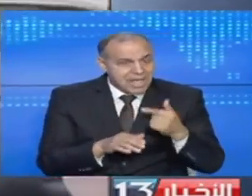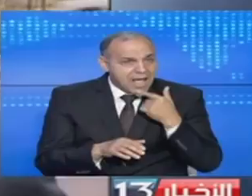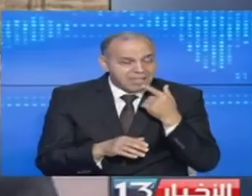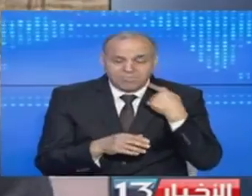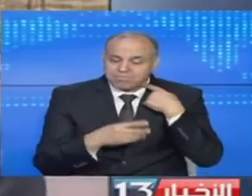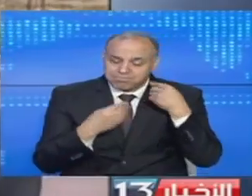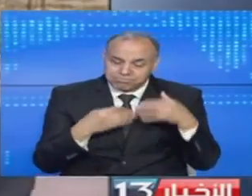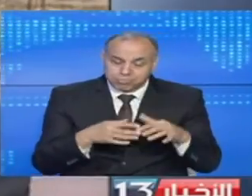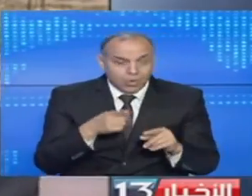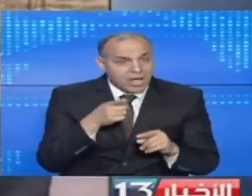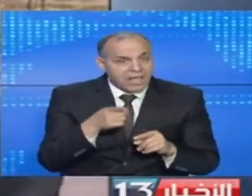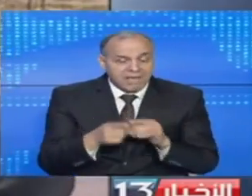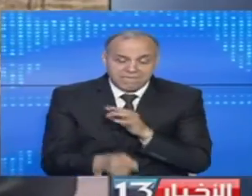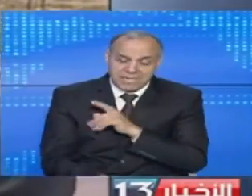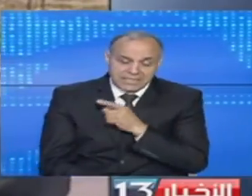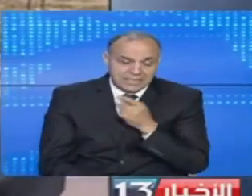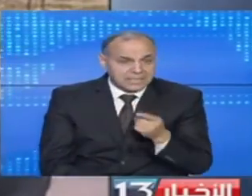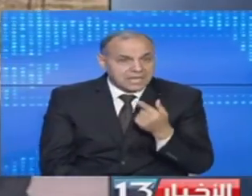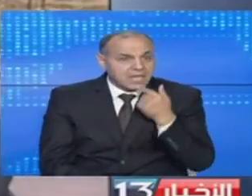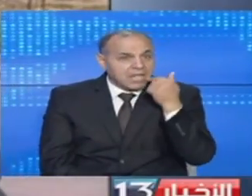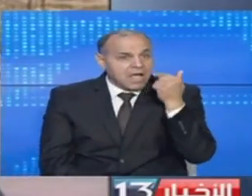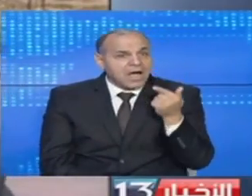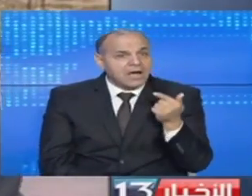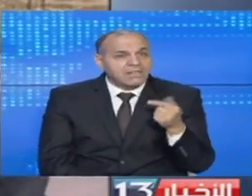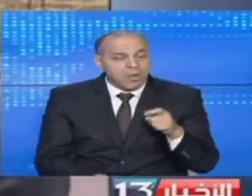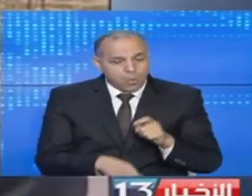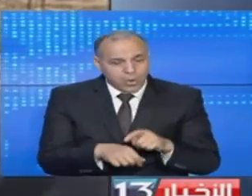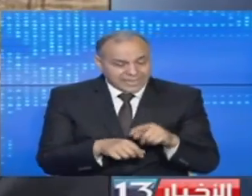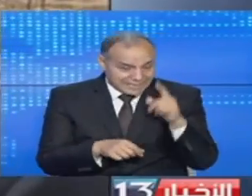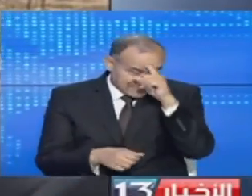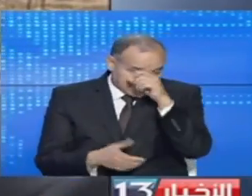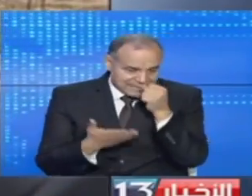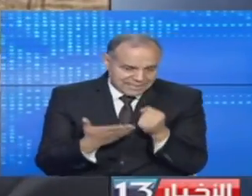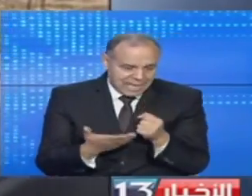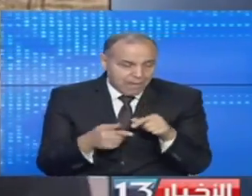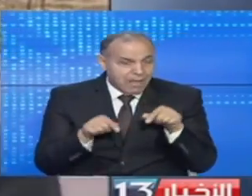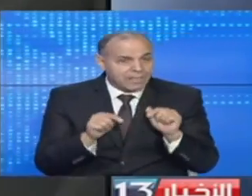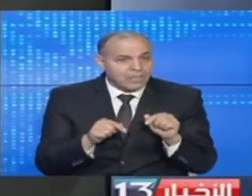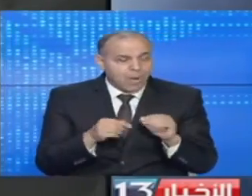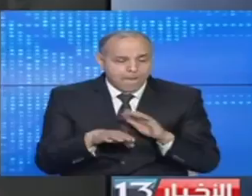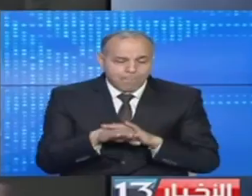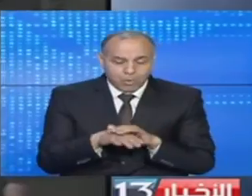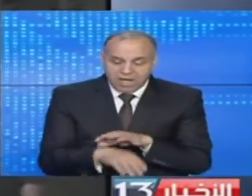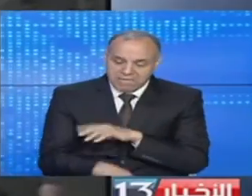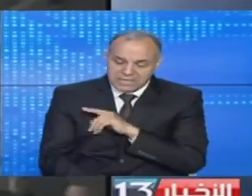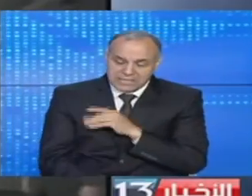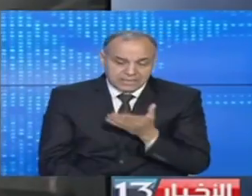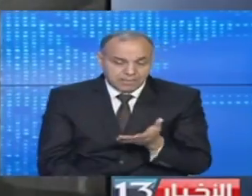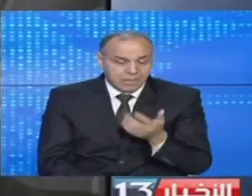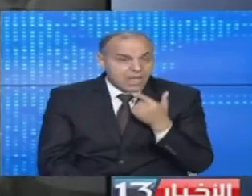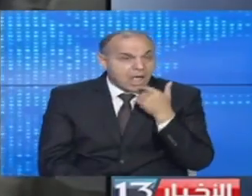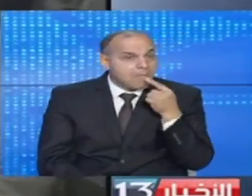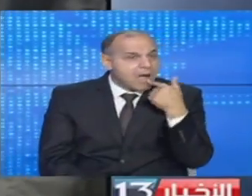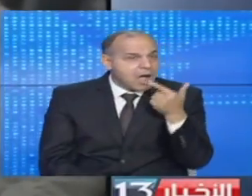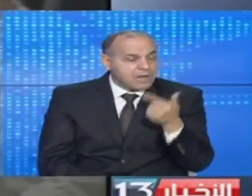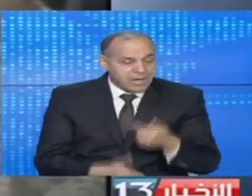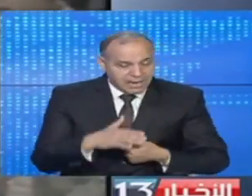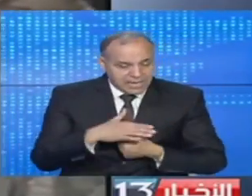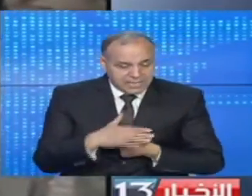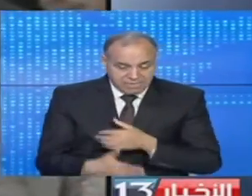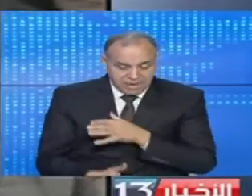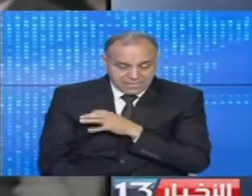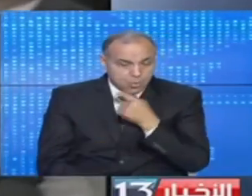خساره كبيره لفلسطين خاصه في ظل الظروف الصعبه التي تواجهها القضيه الفلسطينيه كما اعلن الرئيس